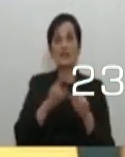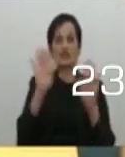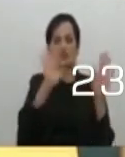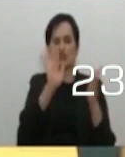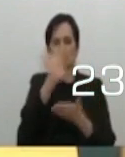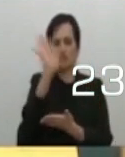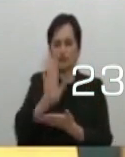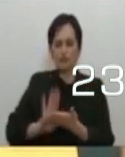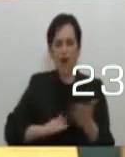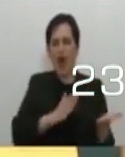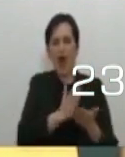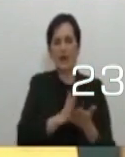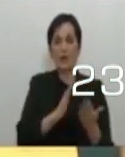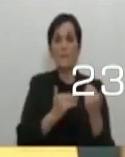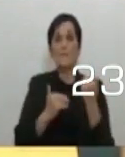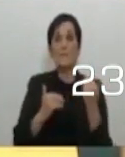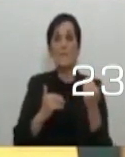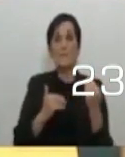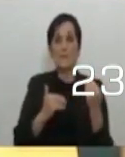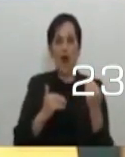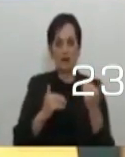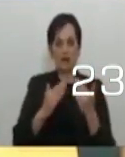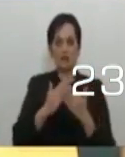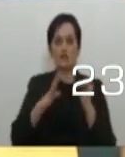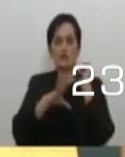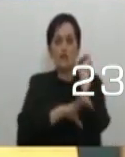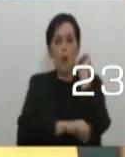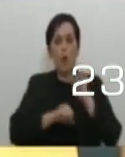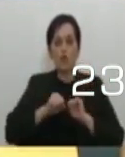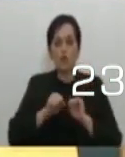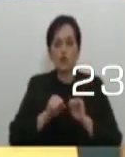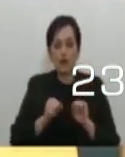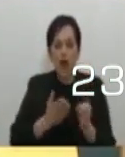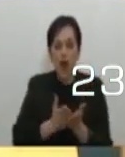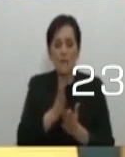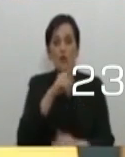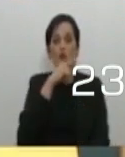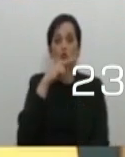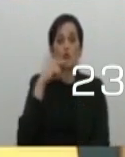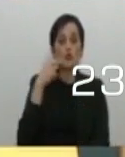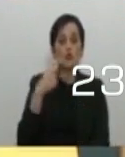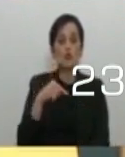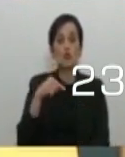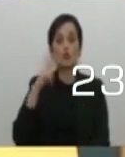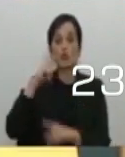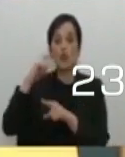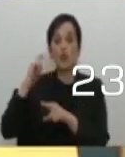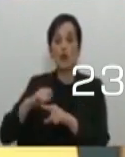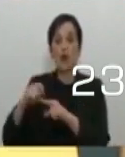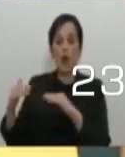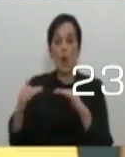ესენი აღარ არის. ეხ არის მათი ბოლო გაბრძოლება, რომ რუსეთის უკრაინაში წარმოებული